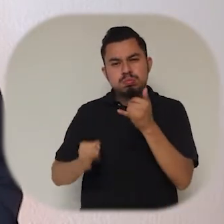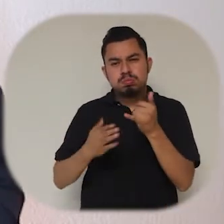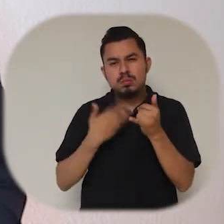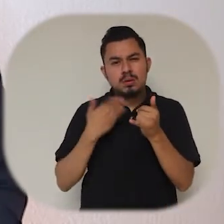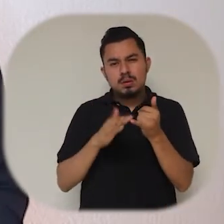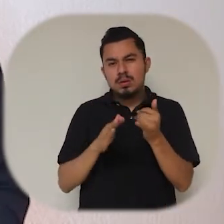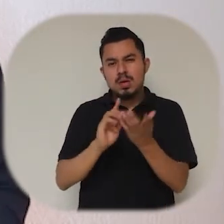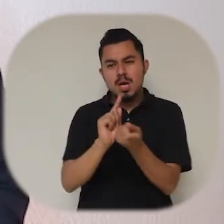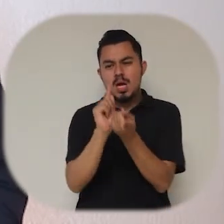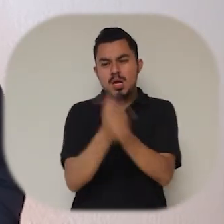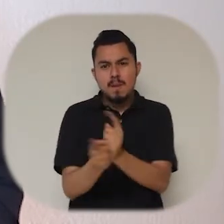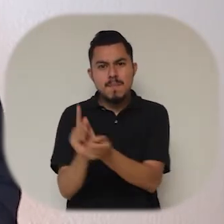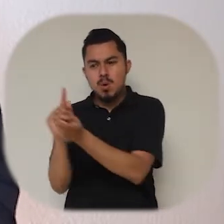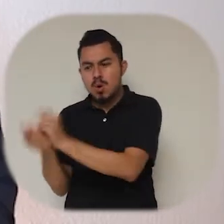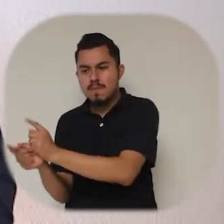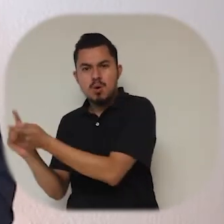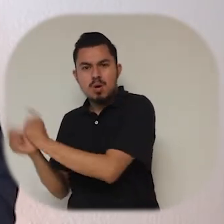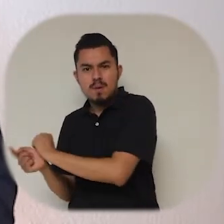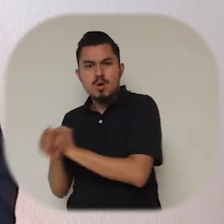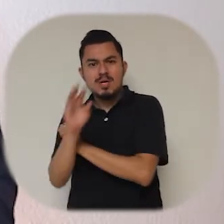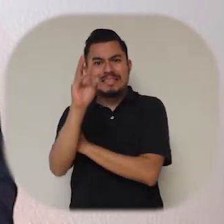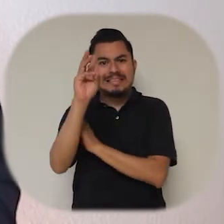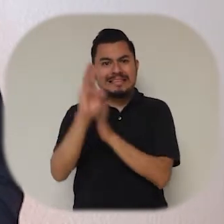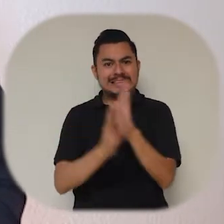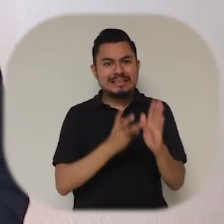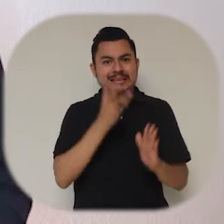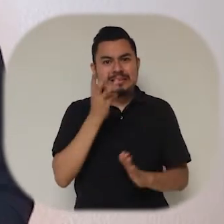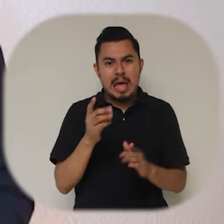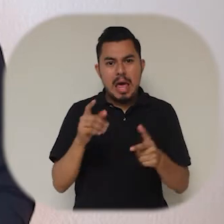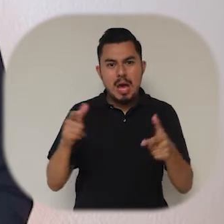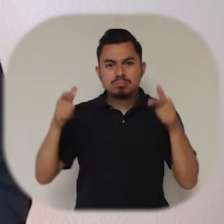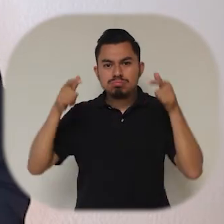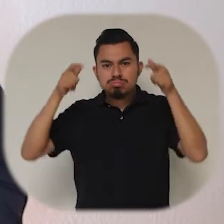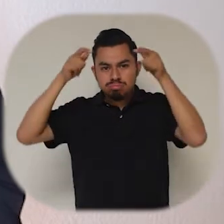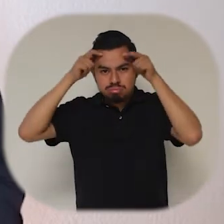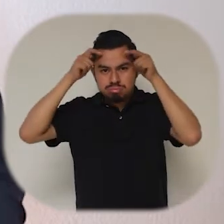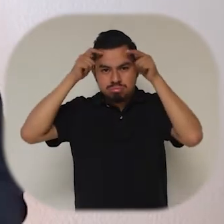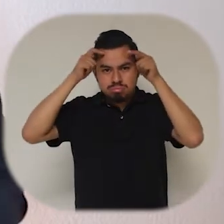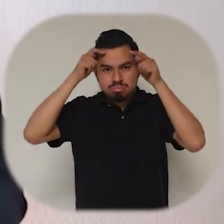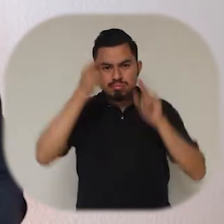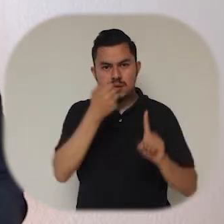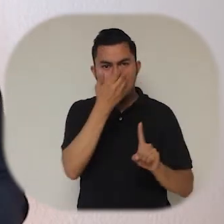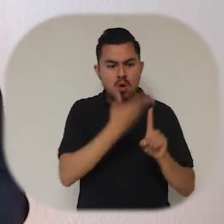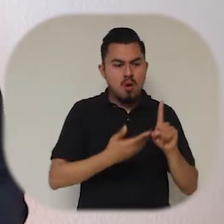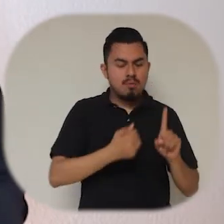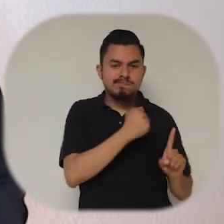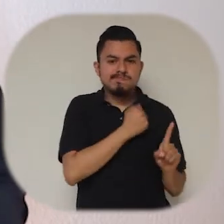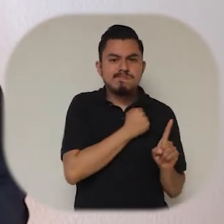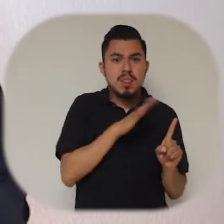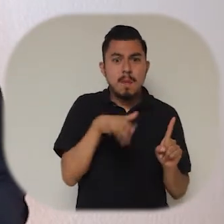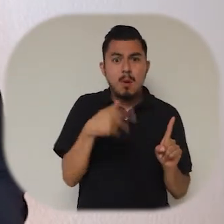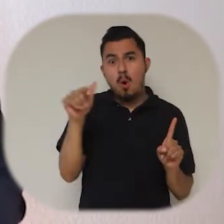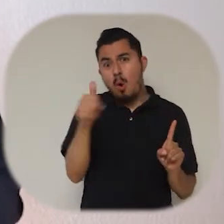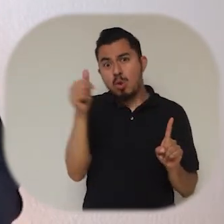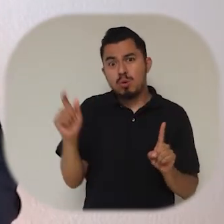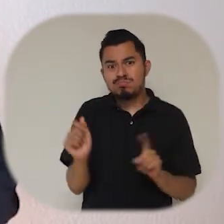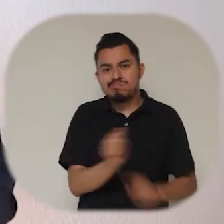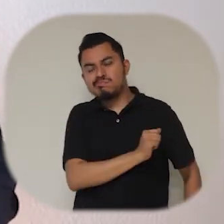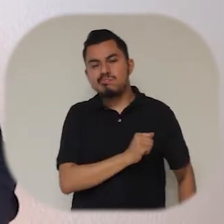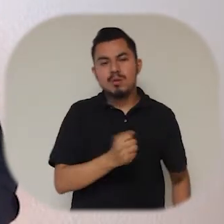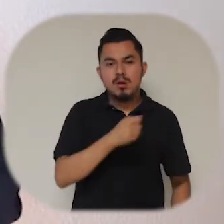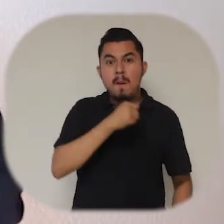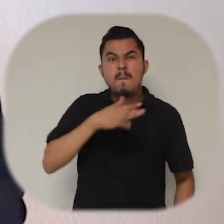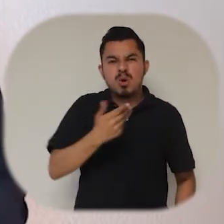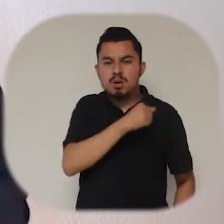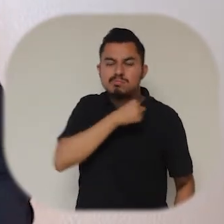4명은 모두 이전 왕을 죽이고 왕위를 창탈하는 일이 벌어졌습니다. 그래서